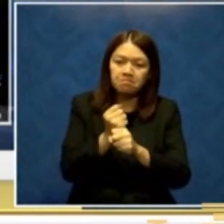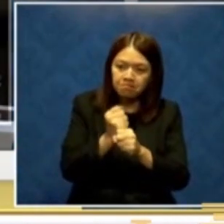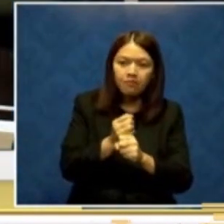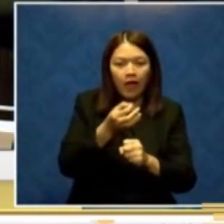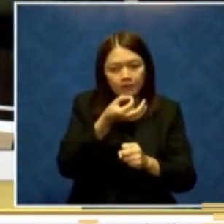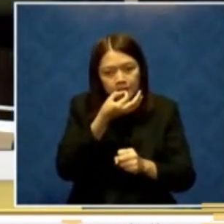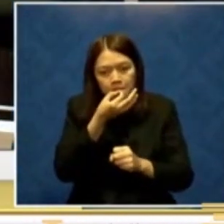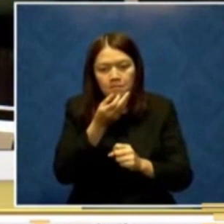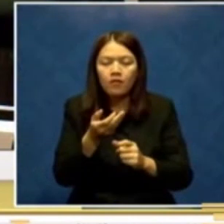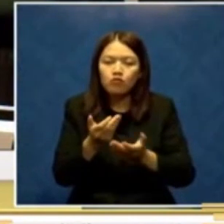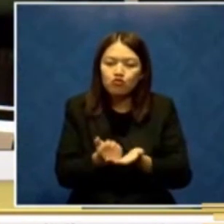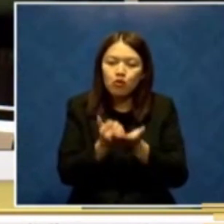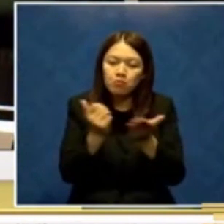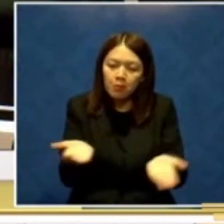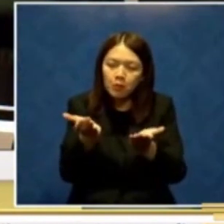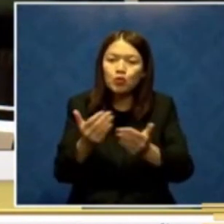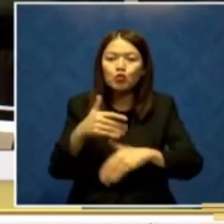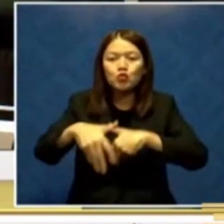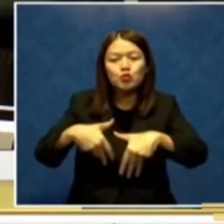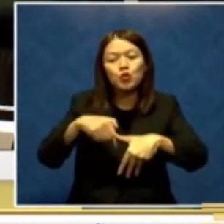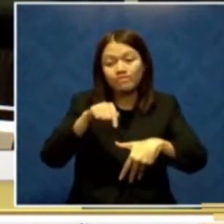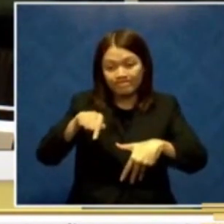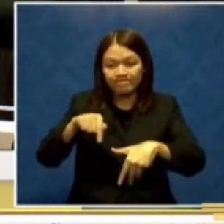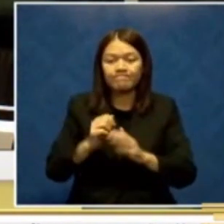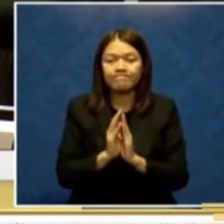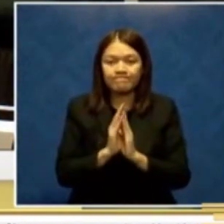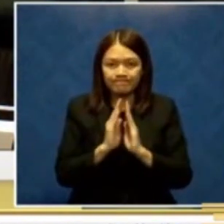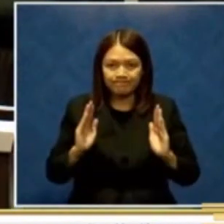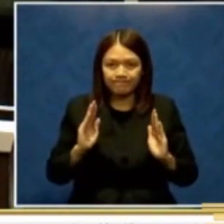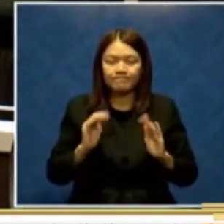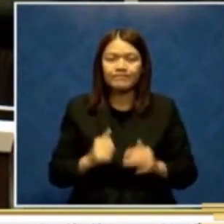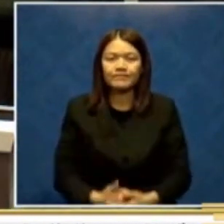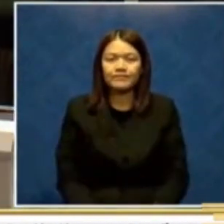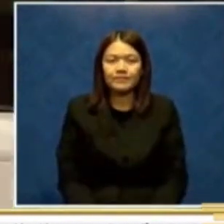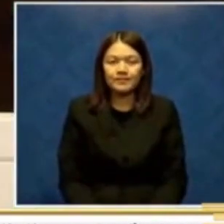เสรมการสร้างงาน สร้างไรได้ให้กับพี่หน้องประชาชนในเขพื้นที่ด้วยค่